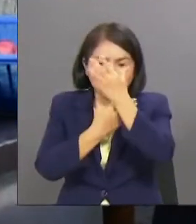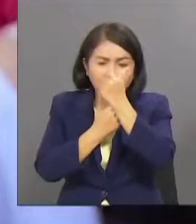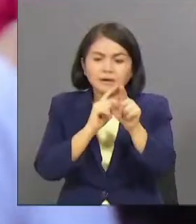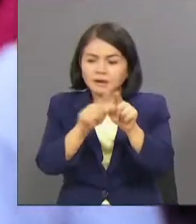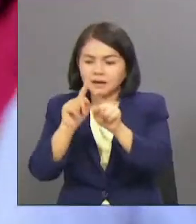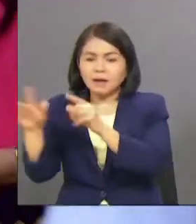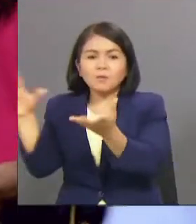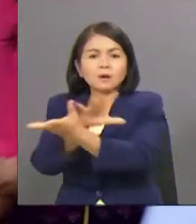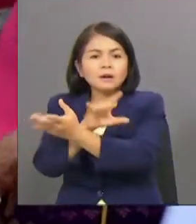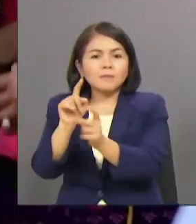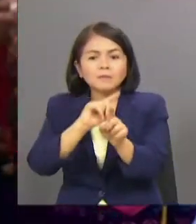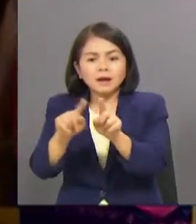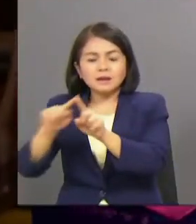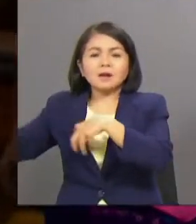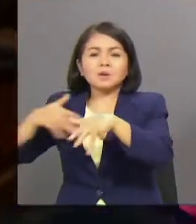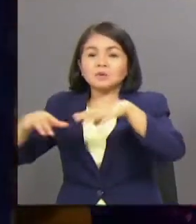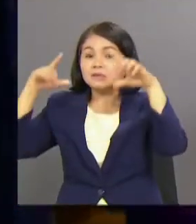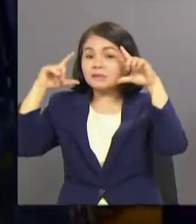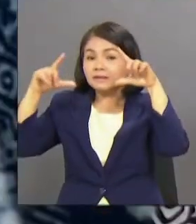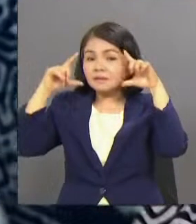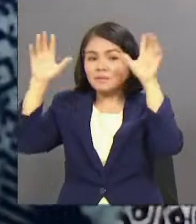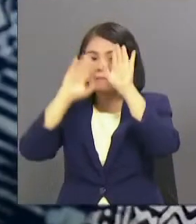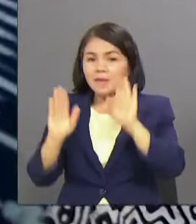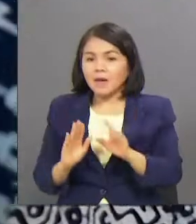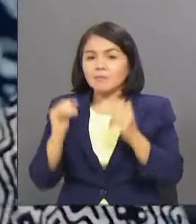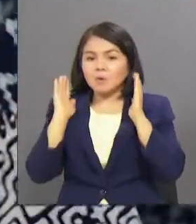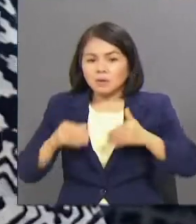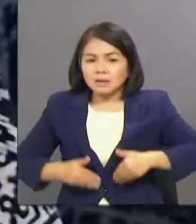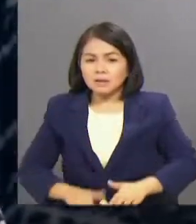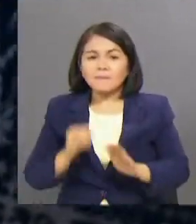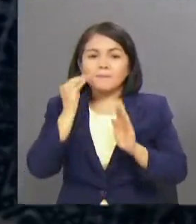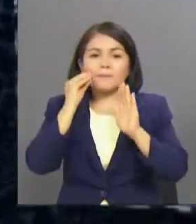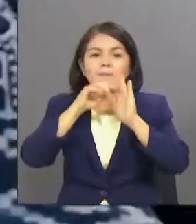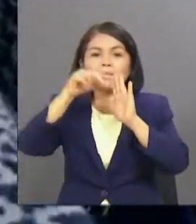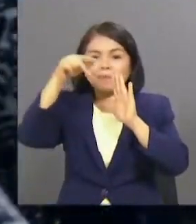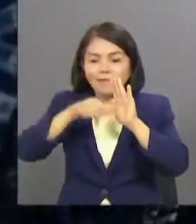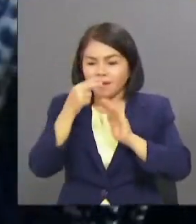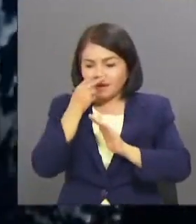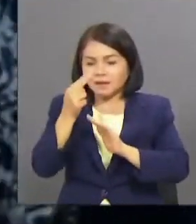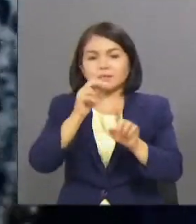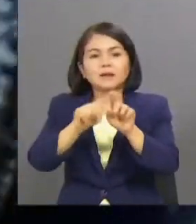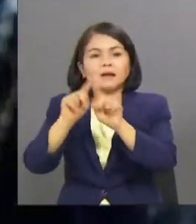เด่นในด้านศิลปะวัฒนธรรมความเป็นตัวตนของคนเมืองแพร